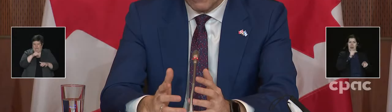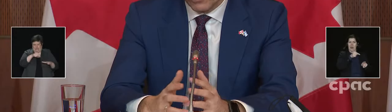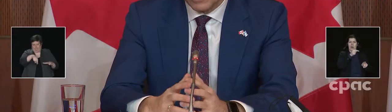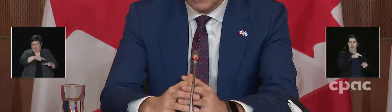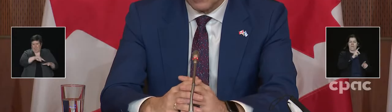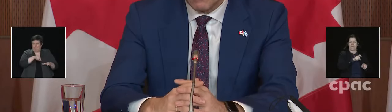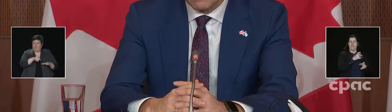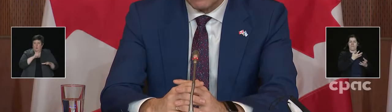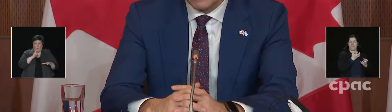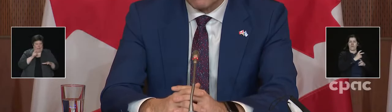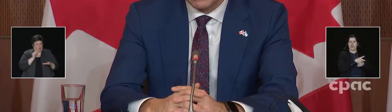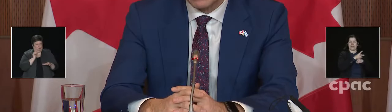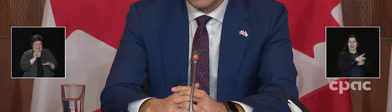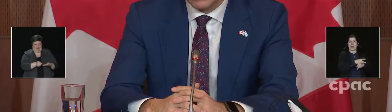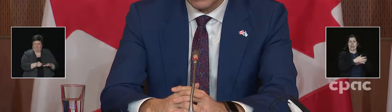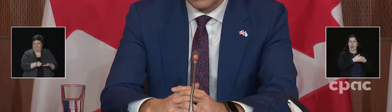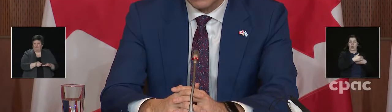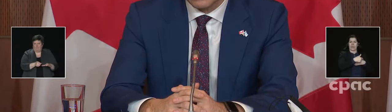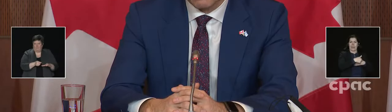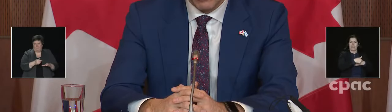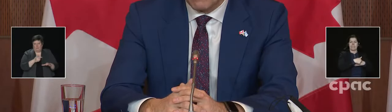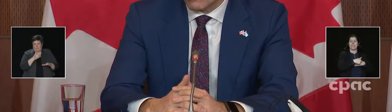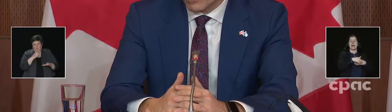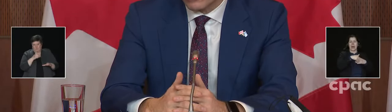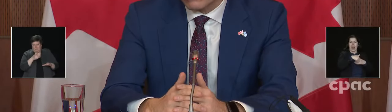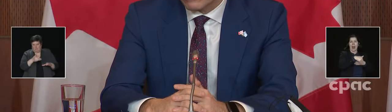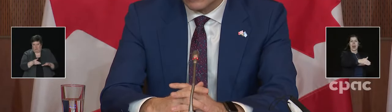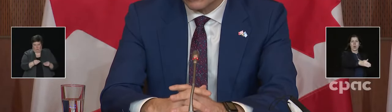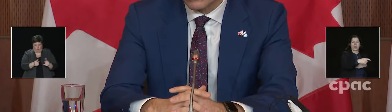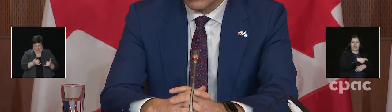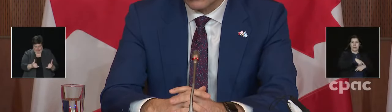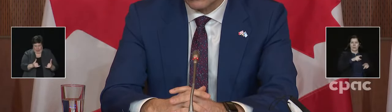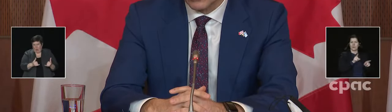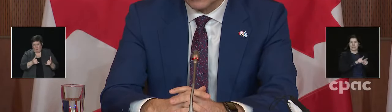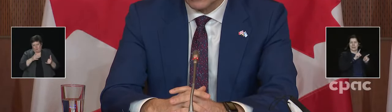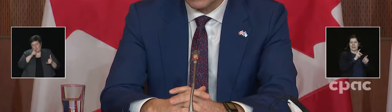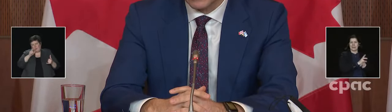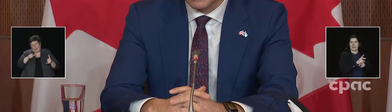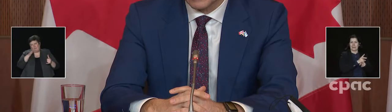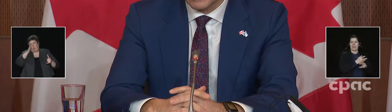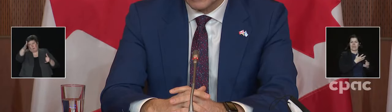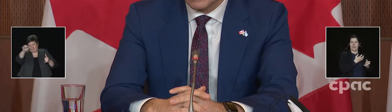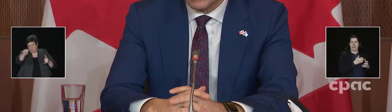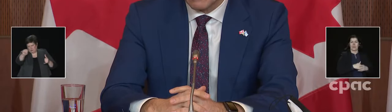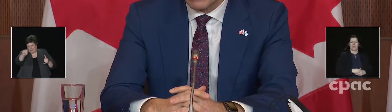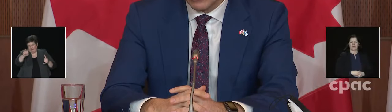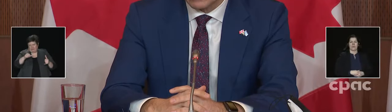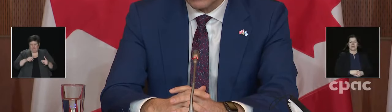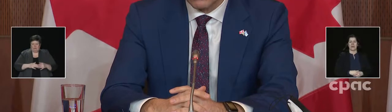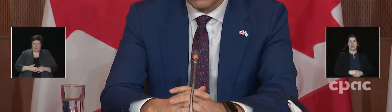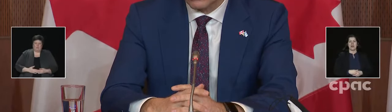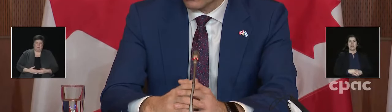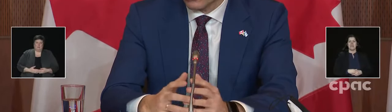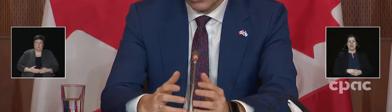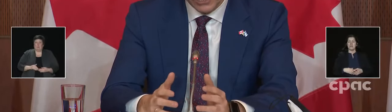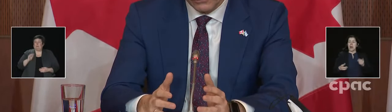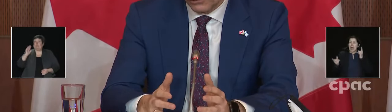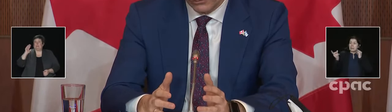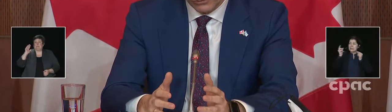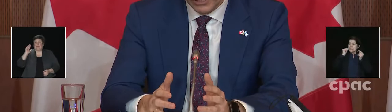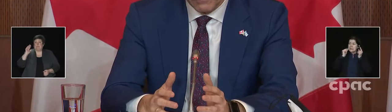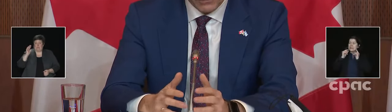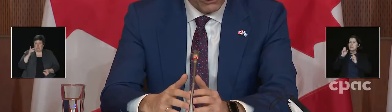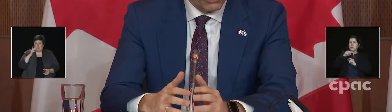et à long terme aussi, évidemment. Mais il y aura probablement, de ce que j'entends, des améliorations de ce